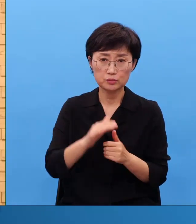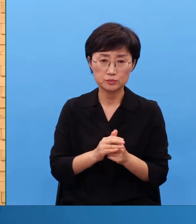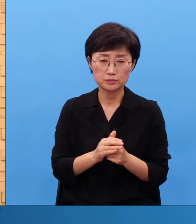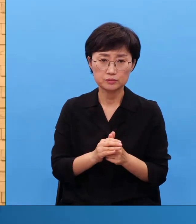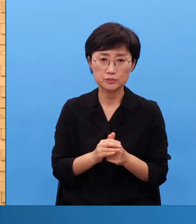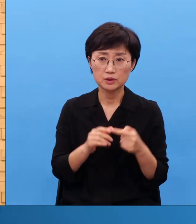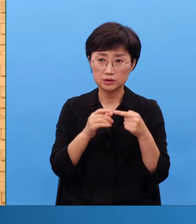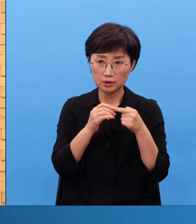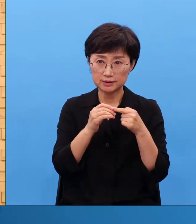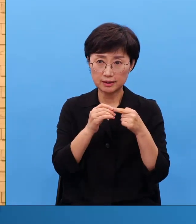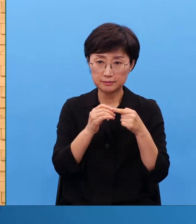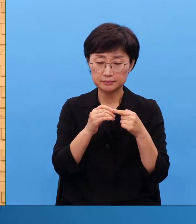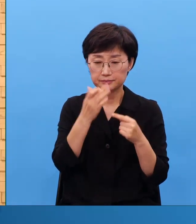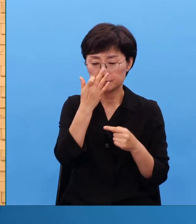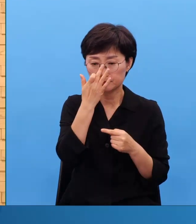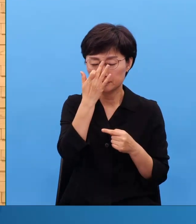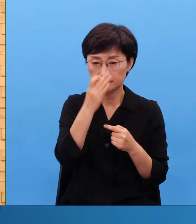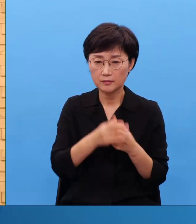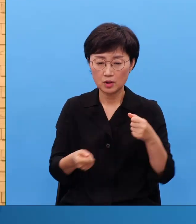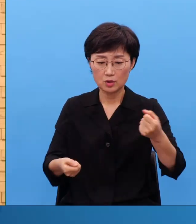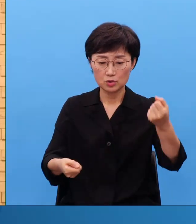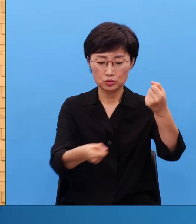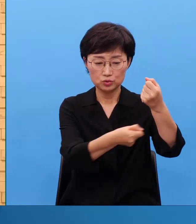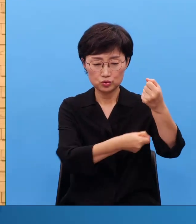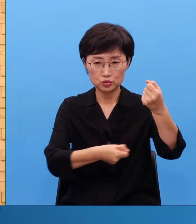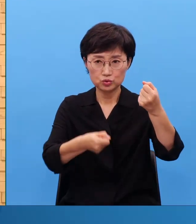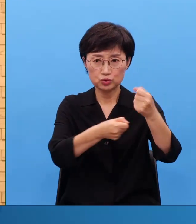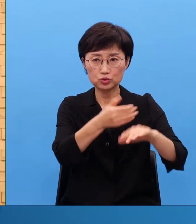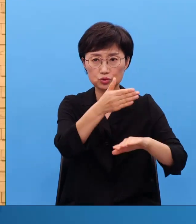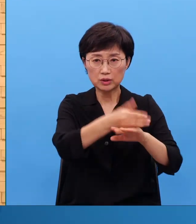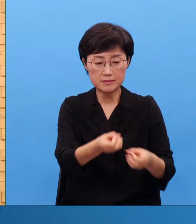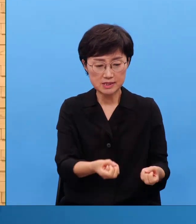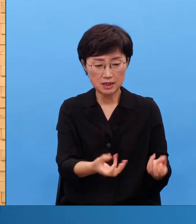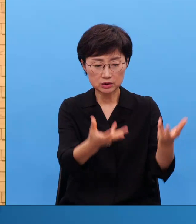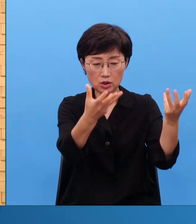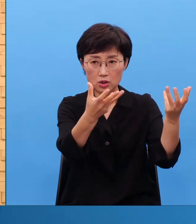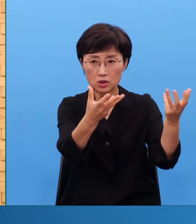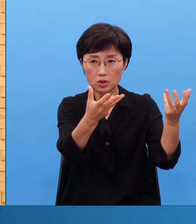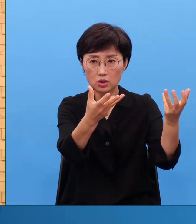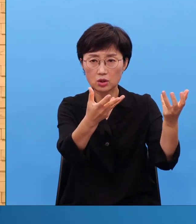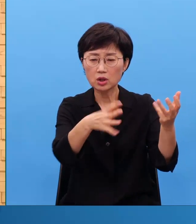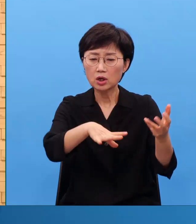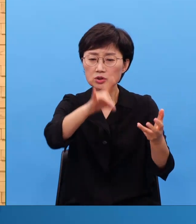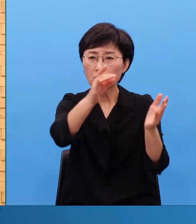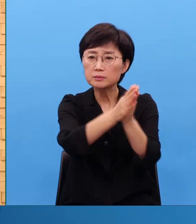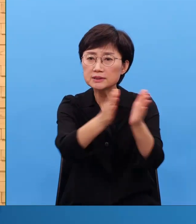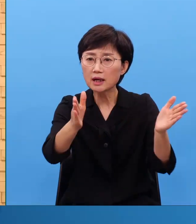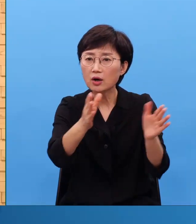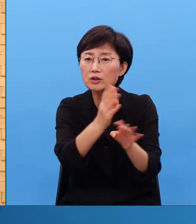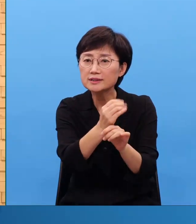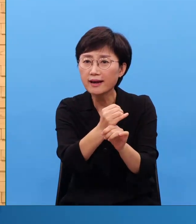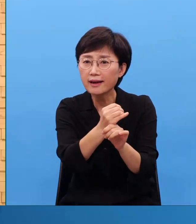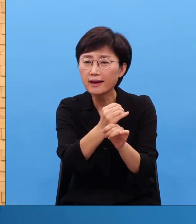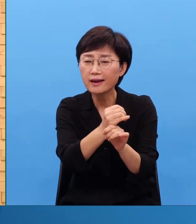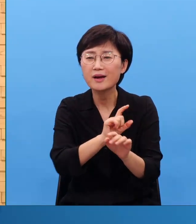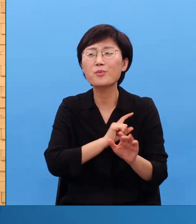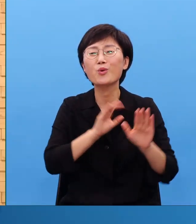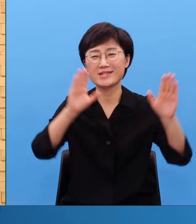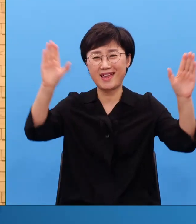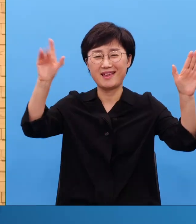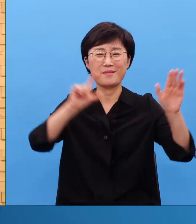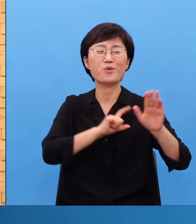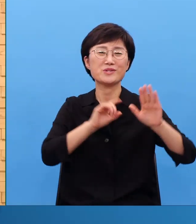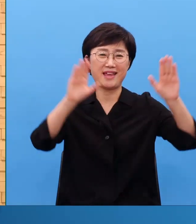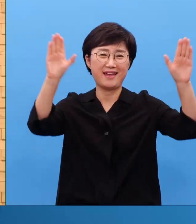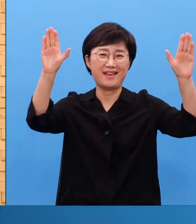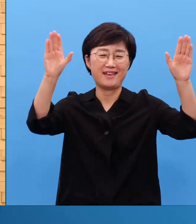small 첫째입니다. testimony. Number one. 이 추수절의 배경은 모세 때 시작된 겁니다. The content of the Thanksgiving began at the age